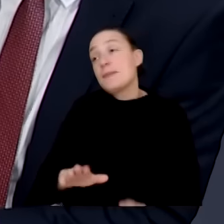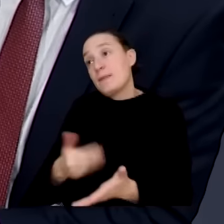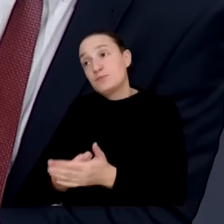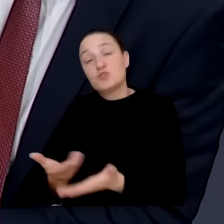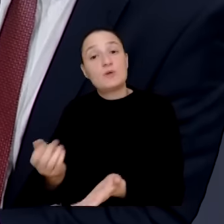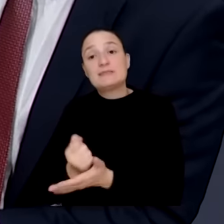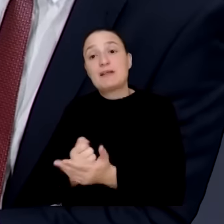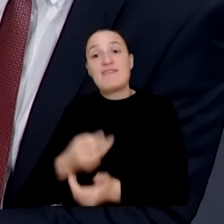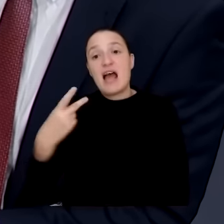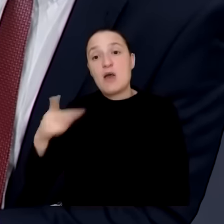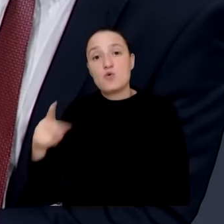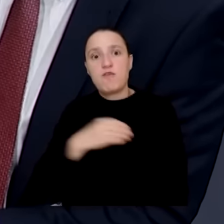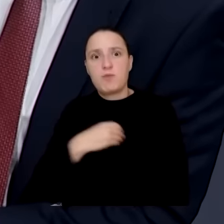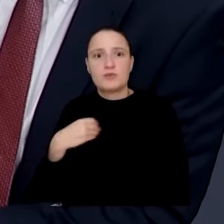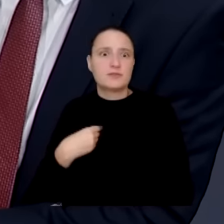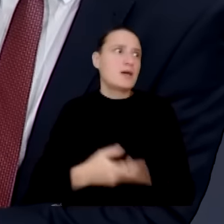EUR